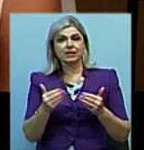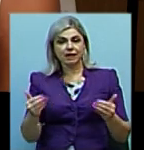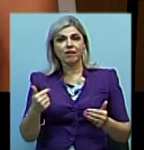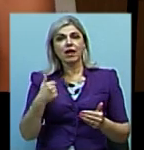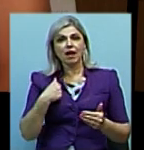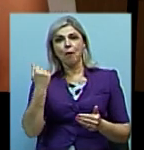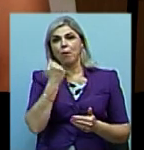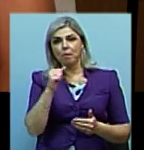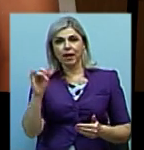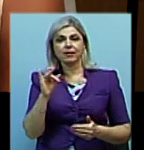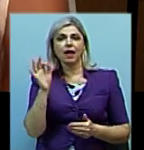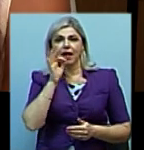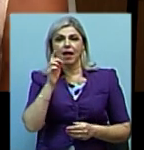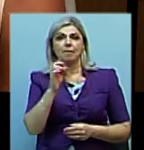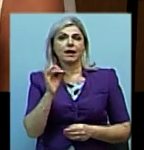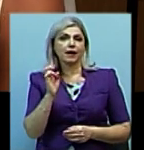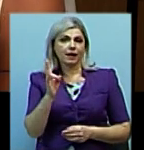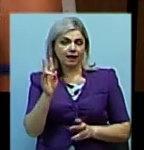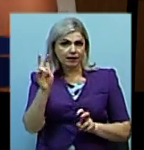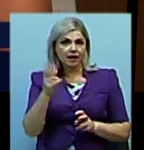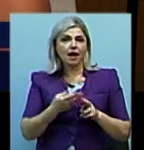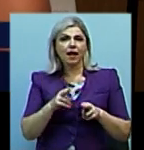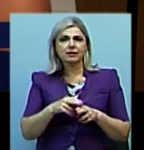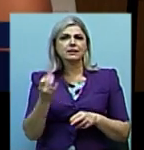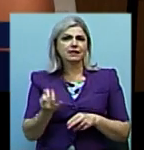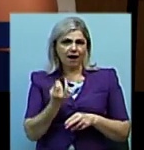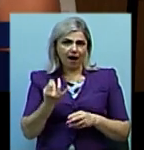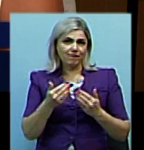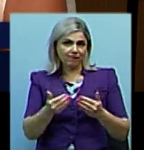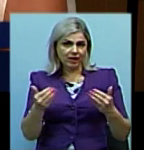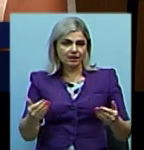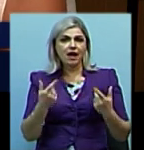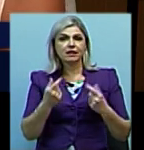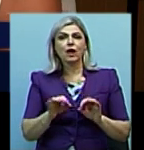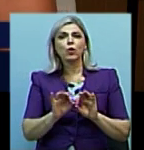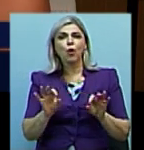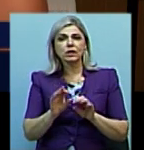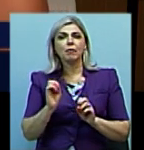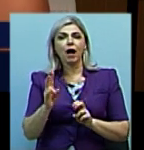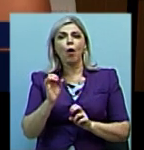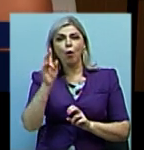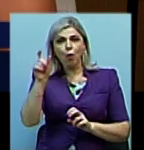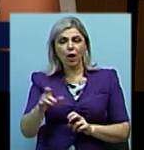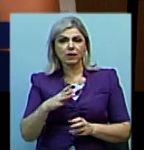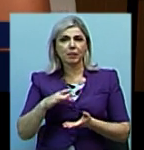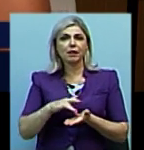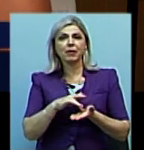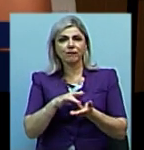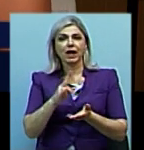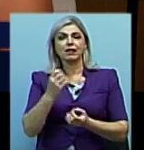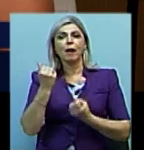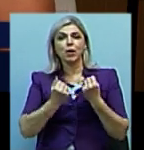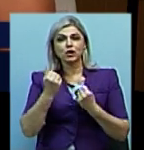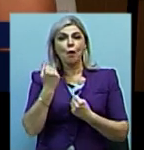Це цікава дуже його книга, де вміщена його розповідь про те, як він подорожував зі своїм другом на автомобілі «Побєда»